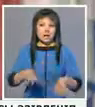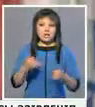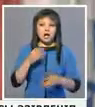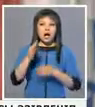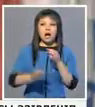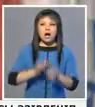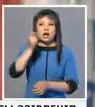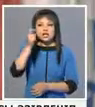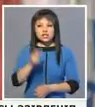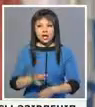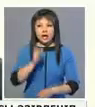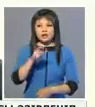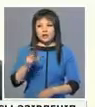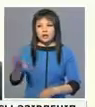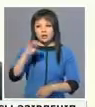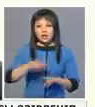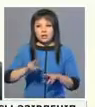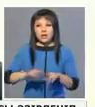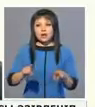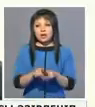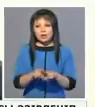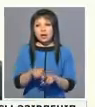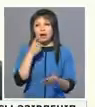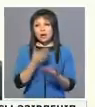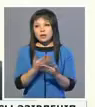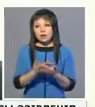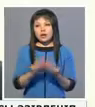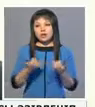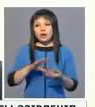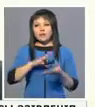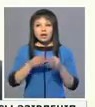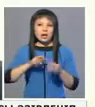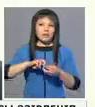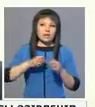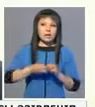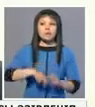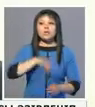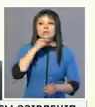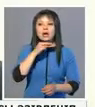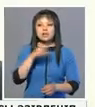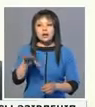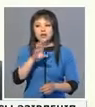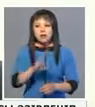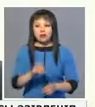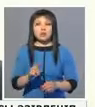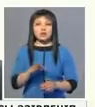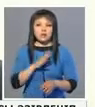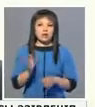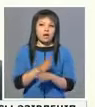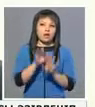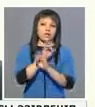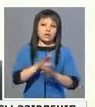өте күрделі мәселе. Ғарыш саласын дамытайық дегенмен бұл мәселені қозғата алмаймыз. Бұған әрине